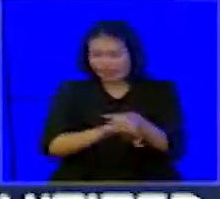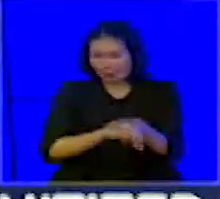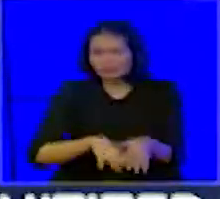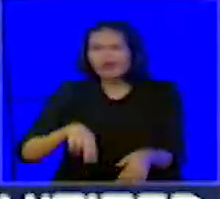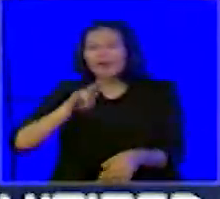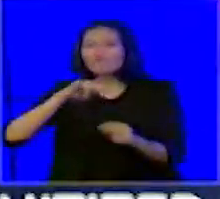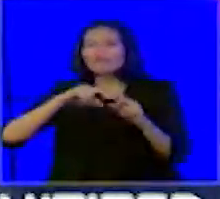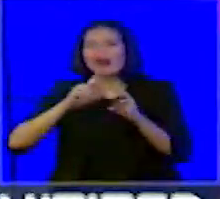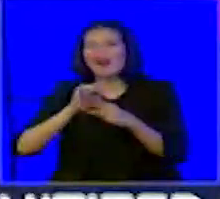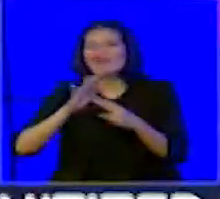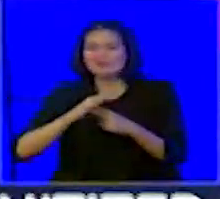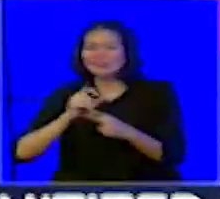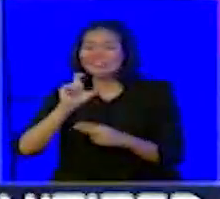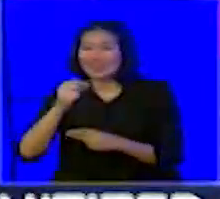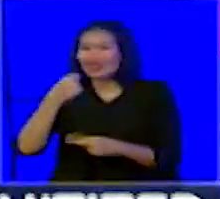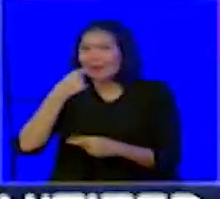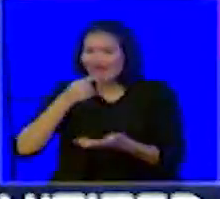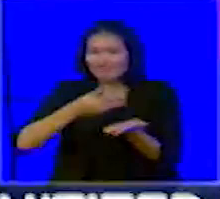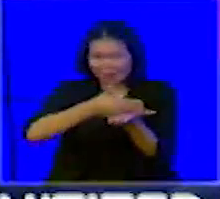C untuk diberikan secara cuma-cuma.